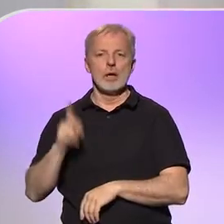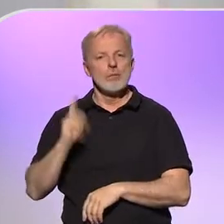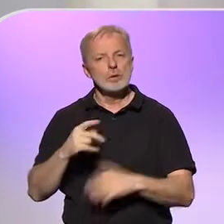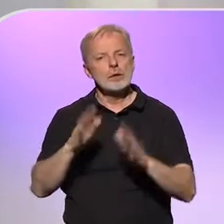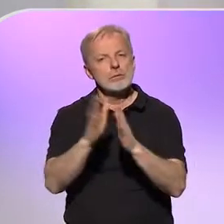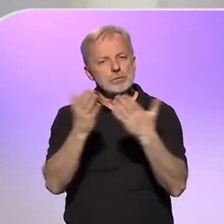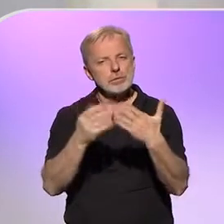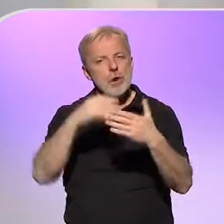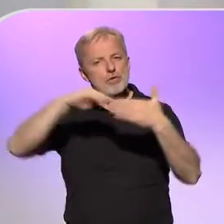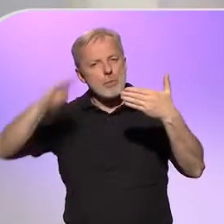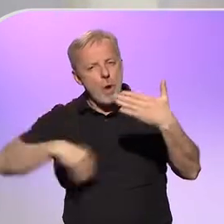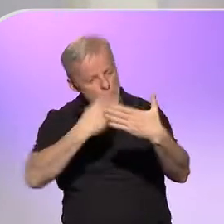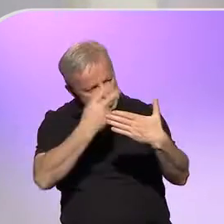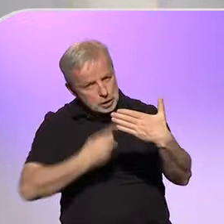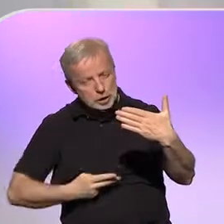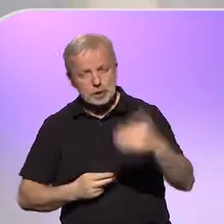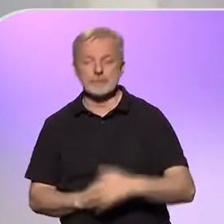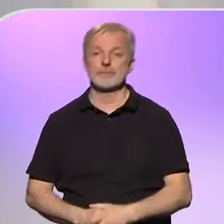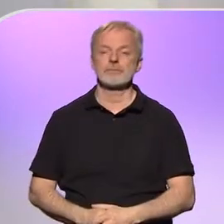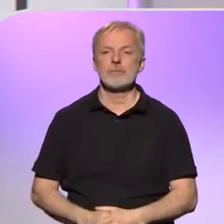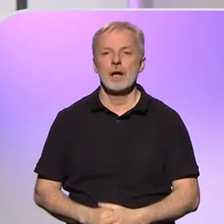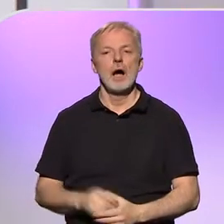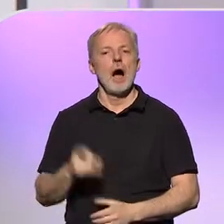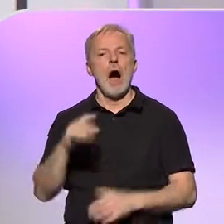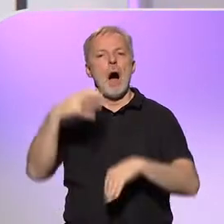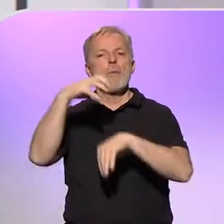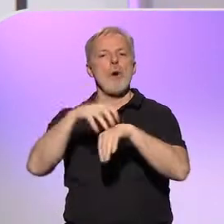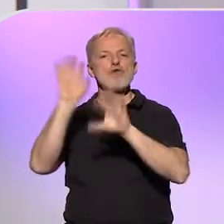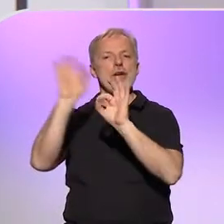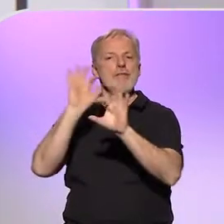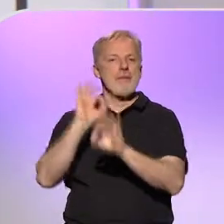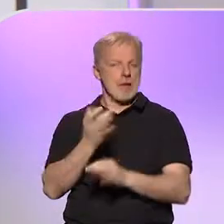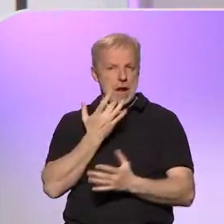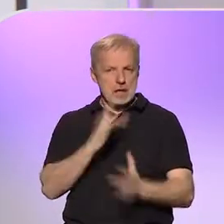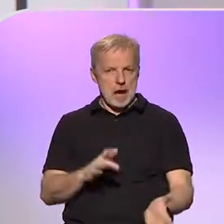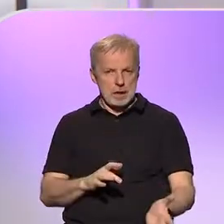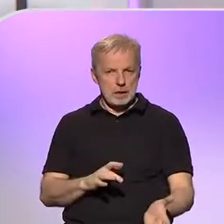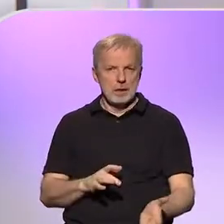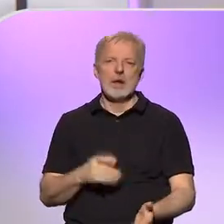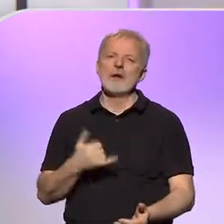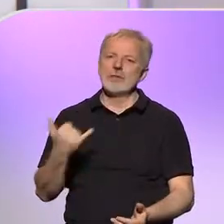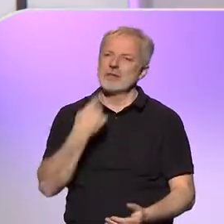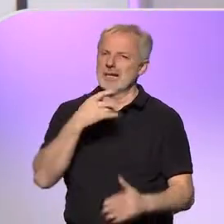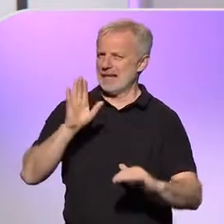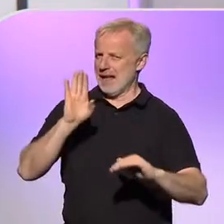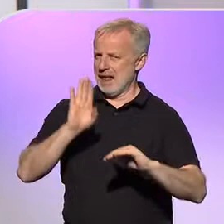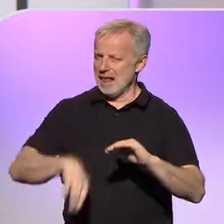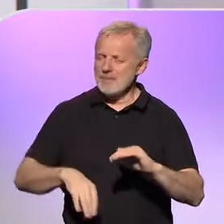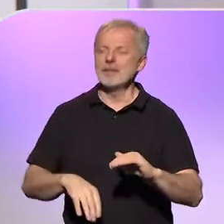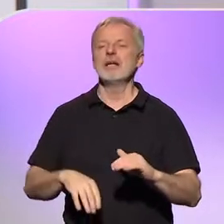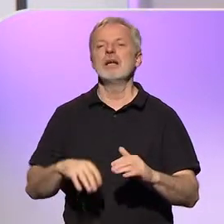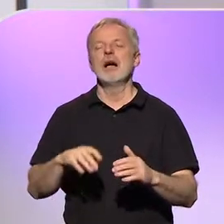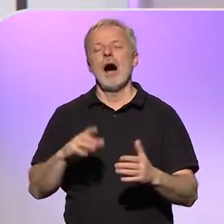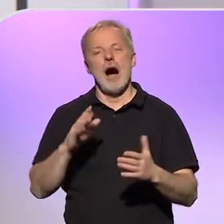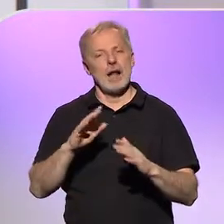jsou. Jak vůbec máme to pojištění si vybírat? Protože dost často asi vybíráme třeba, aby to bylo nejlevnější a zároveň pokrývalo z našeho